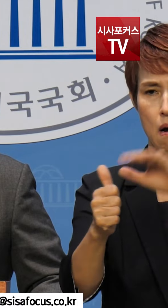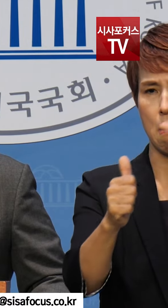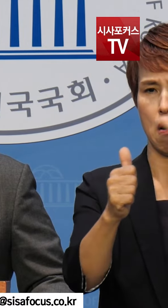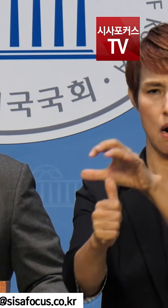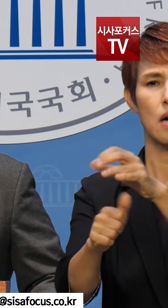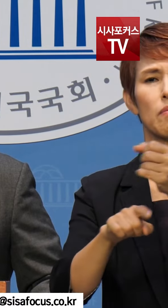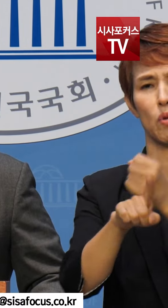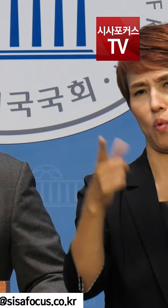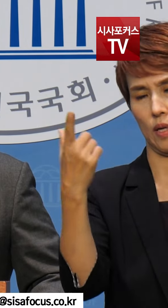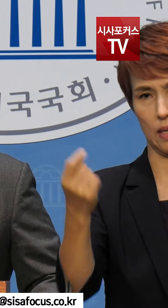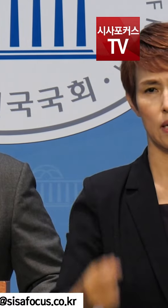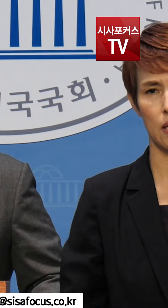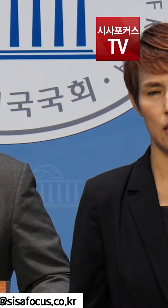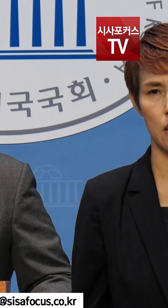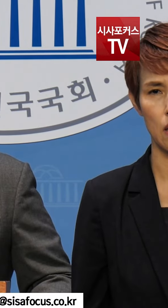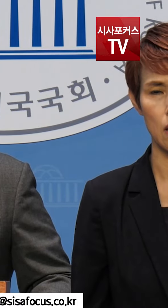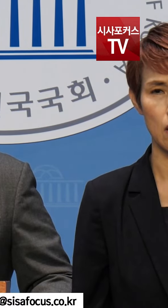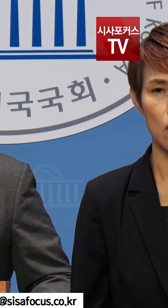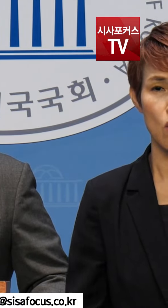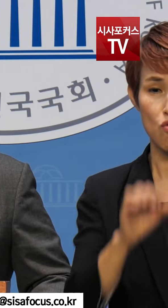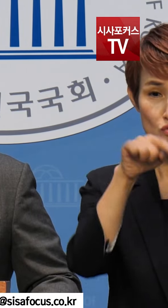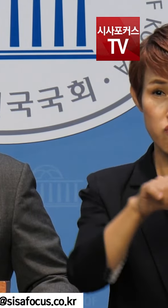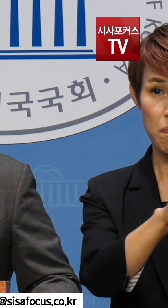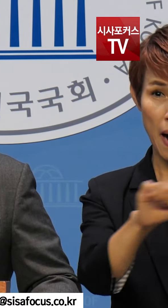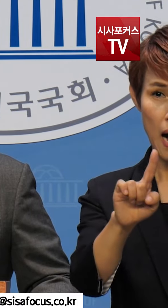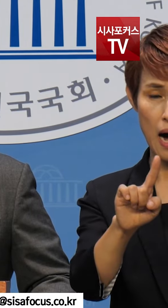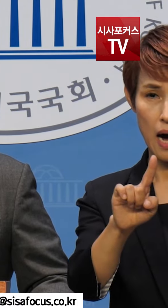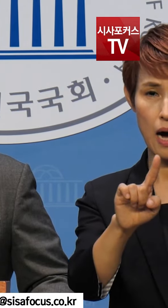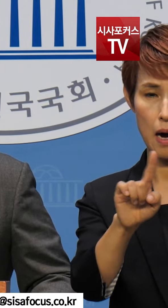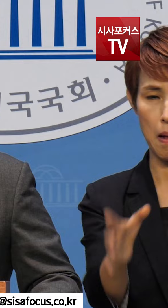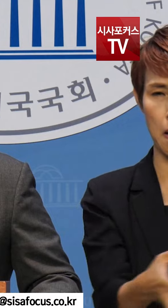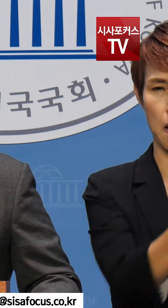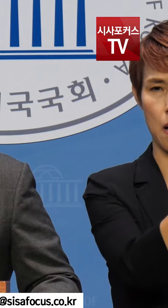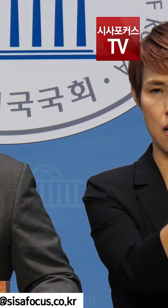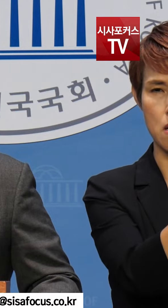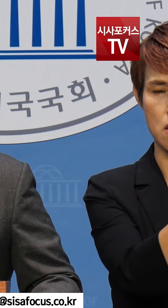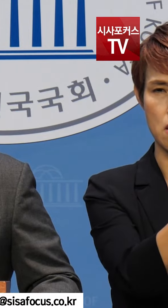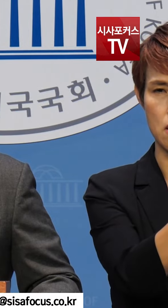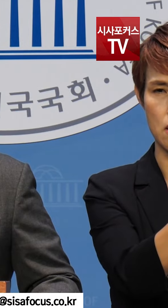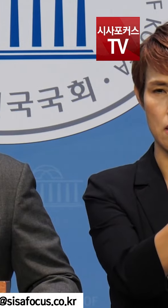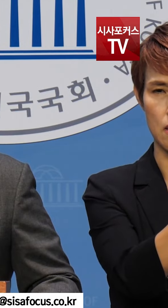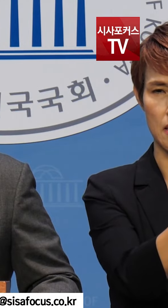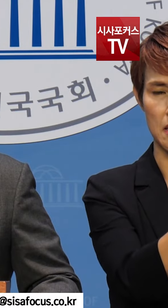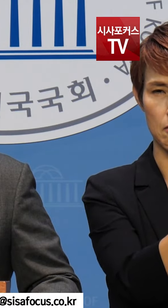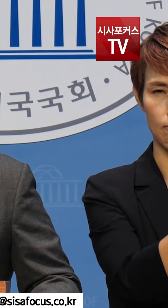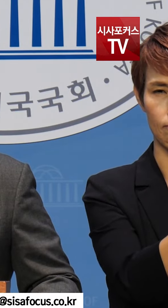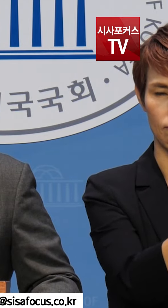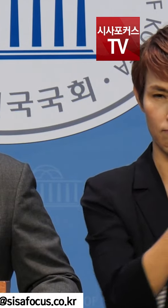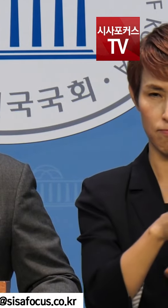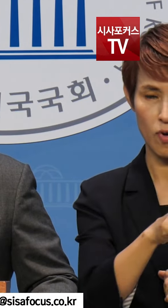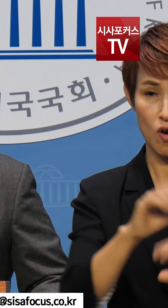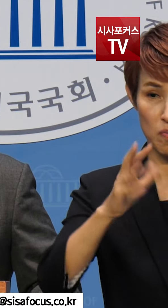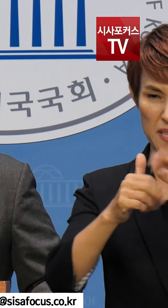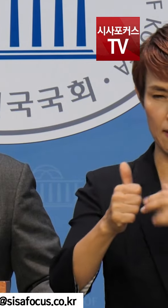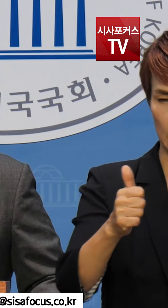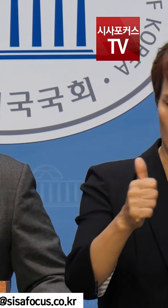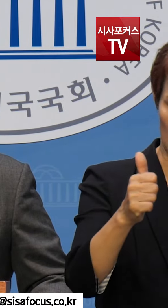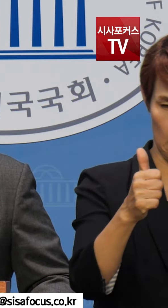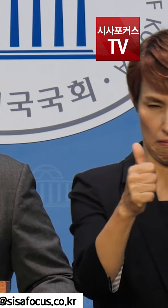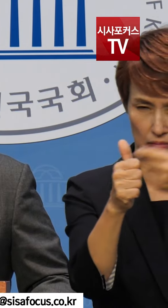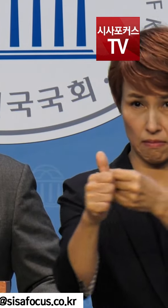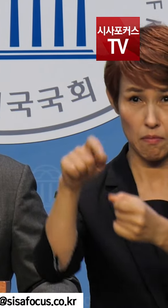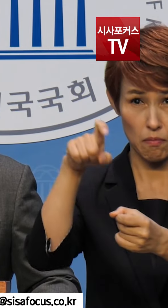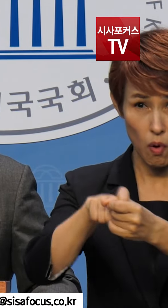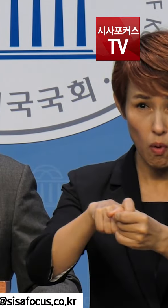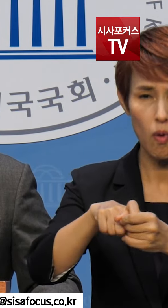것입니다. 우파 정권의 나팔수로 만들어 국민들을 세뇌시키겠다는 어리석은